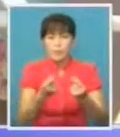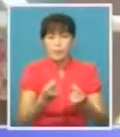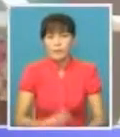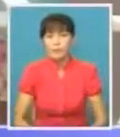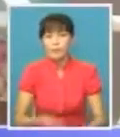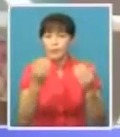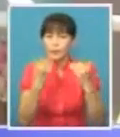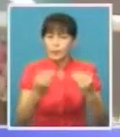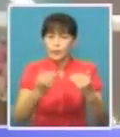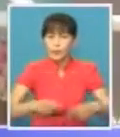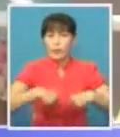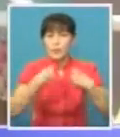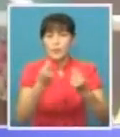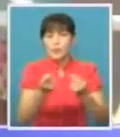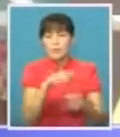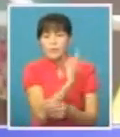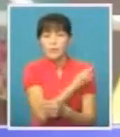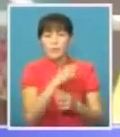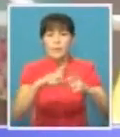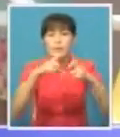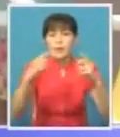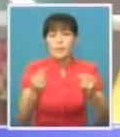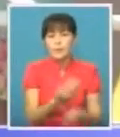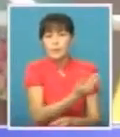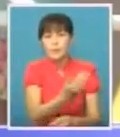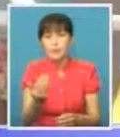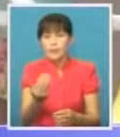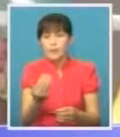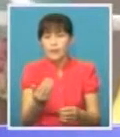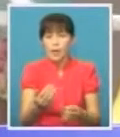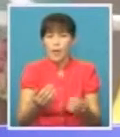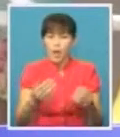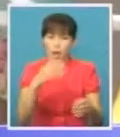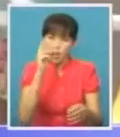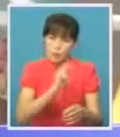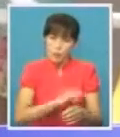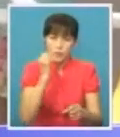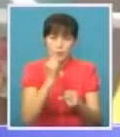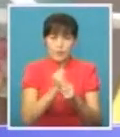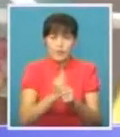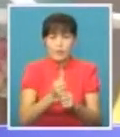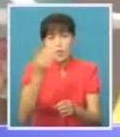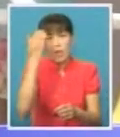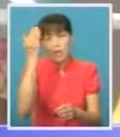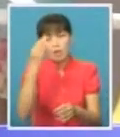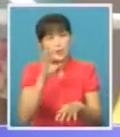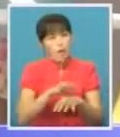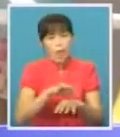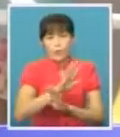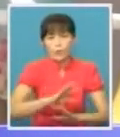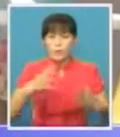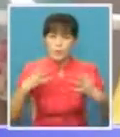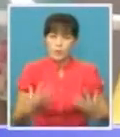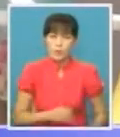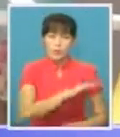Мына бүгінгі тапсырғалы отырған медициналық ғимаратымыз сіздердің игіліктеріңізге қызмет жасай берсін. Қаласа ауырмаңыздар, денсаулықтарыңыз